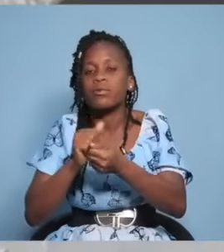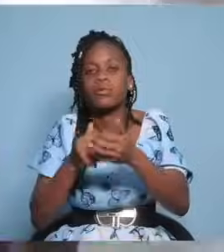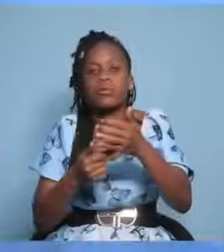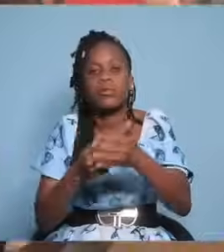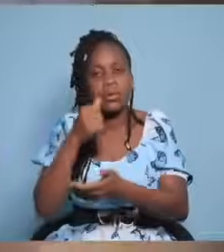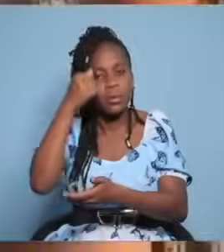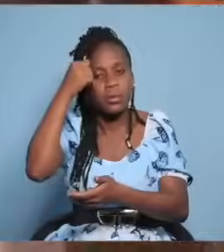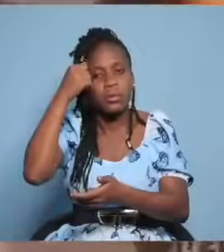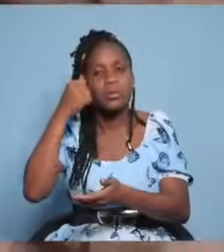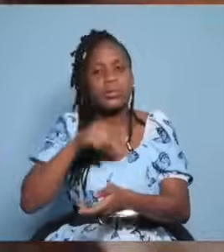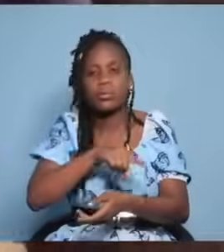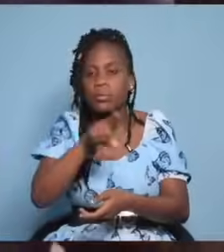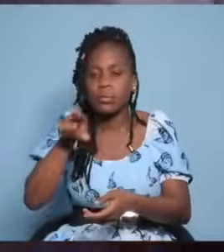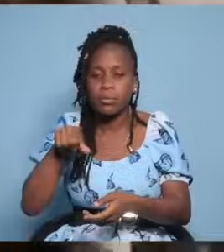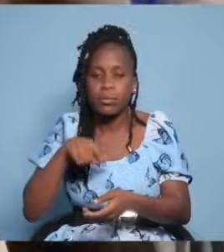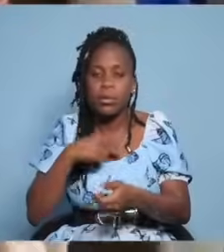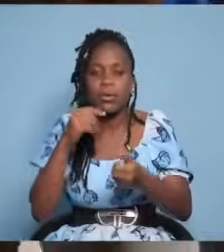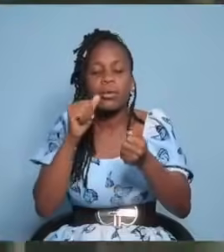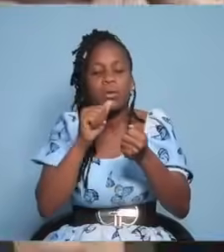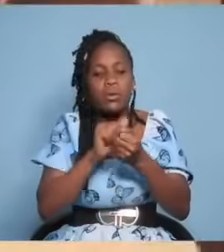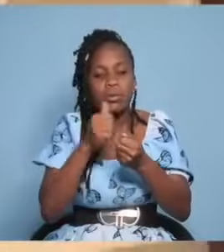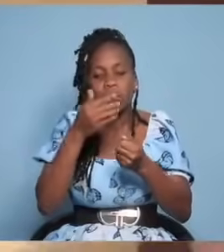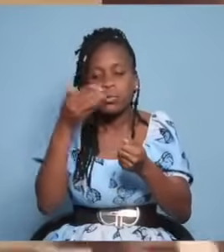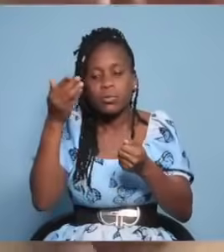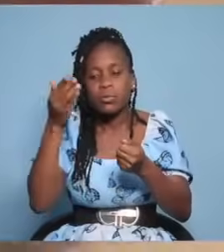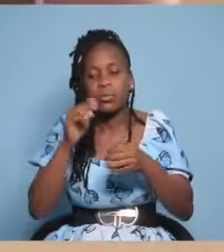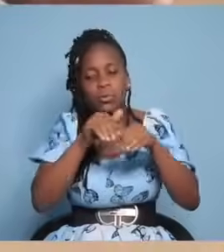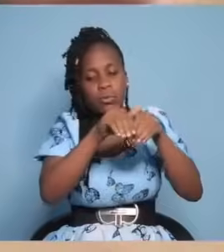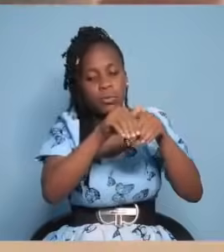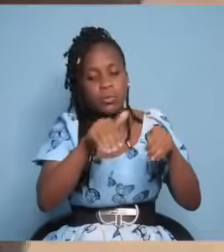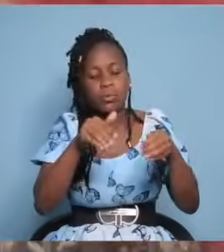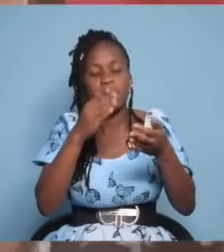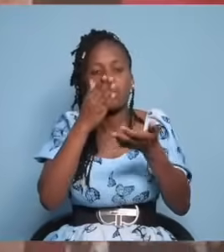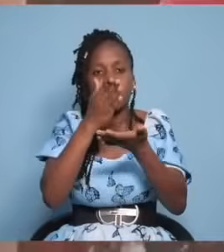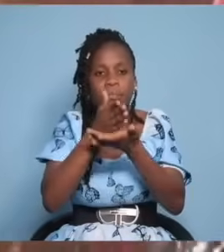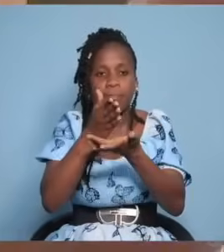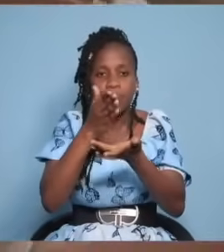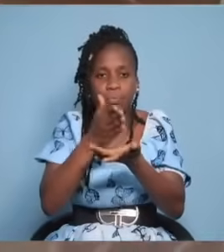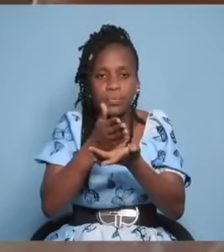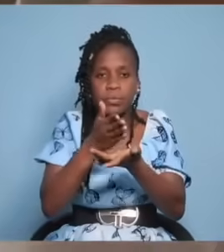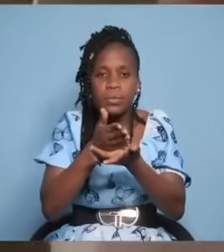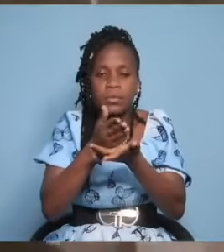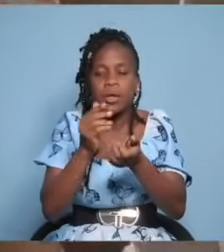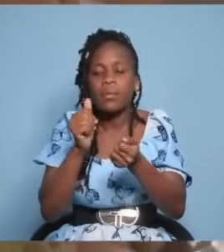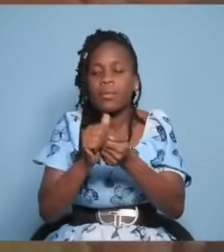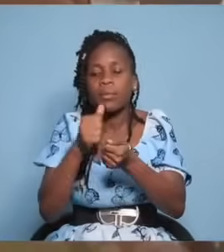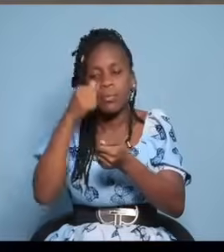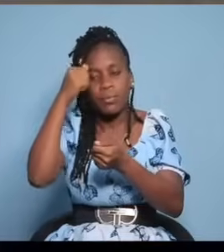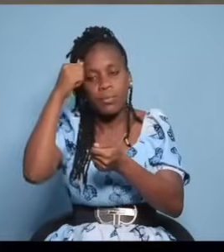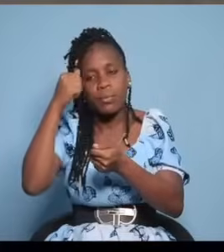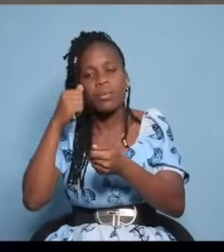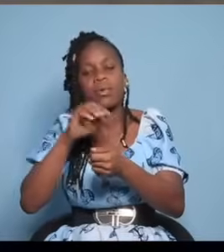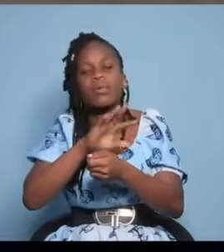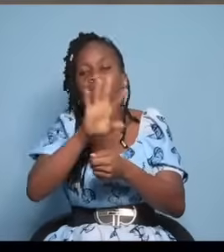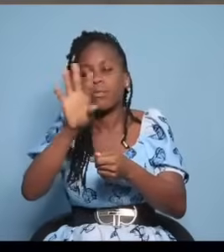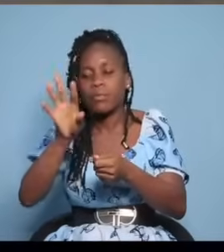Sudan. Kitu chochote kinachopatikana kwenye mipaka au territory za Sudani ni mali ya Sudani, na sisi ndio